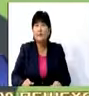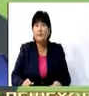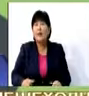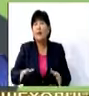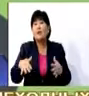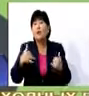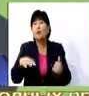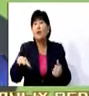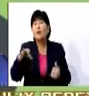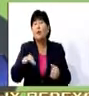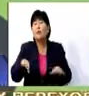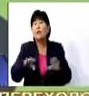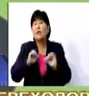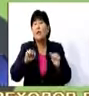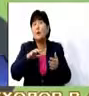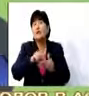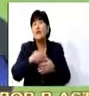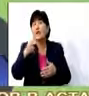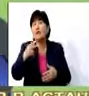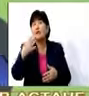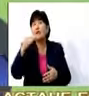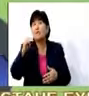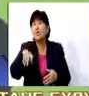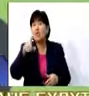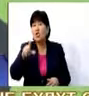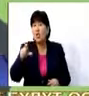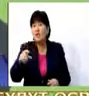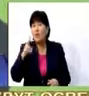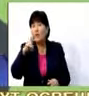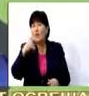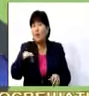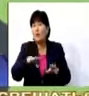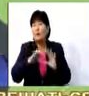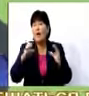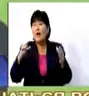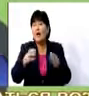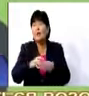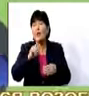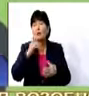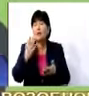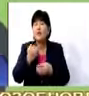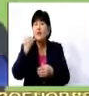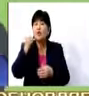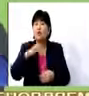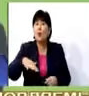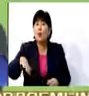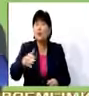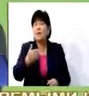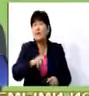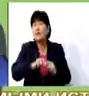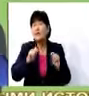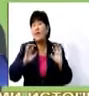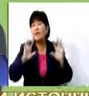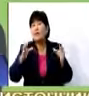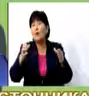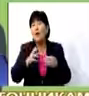На сегодня в области этим видом спорта занимаются 25 тысяч человек. Два года подряд команда юниоров становилась чемпионом страны. Мы создали